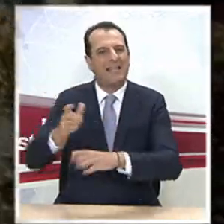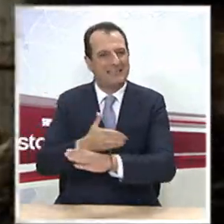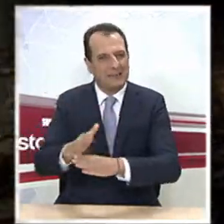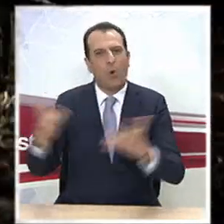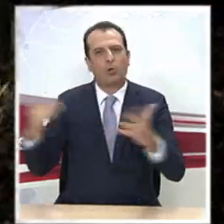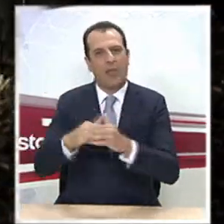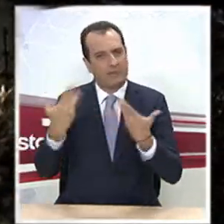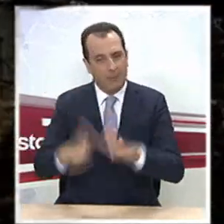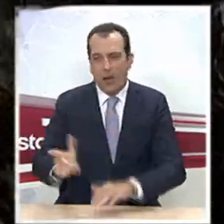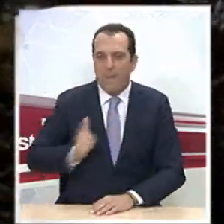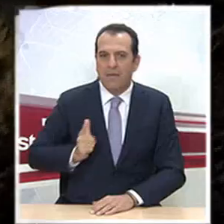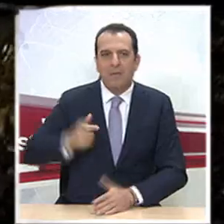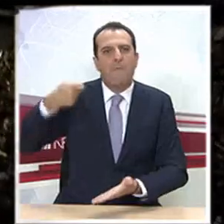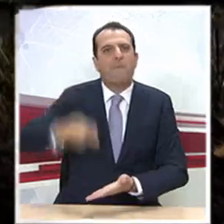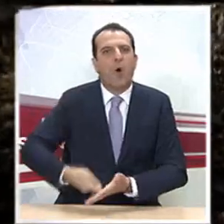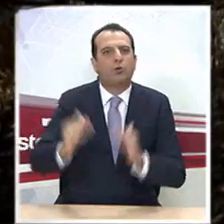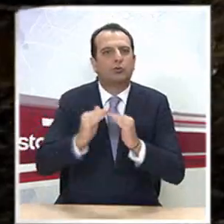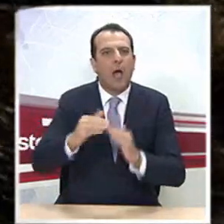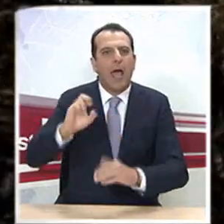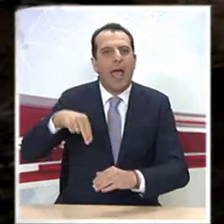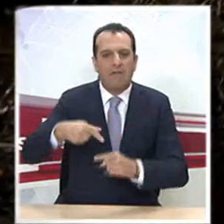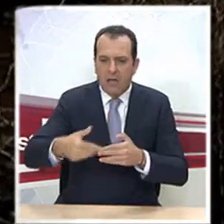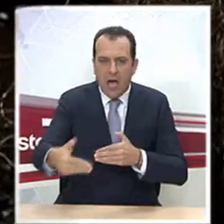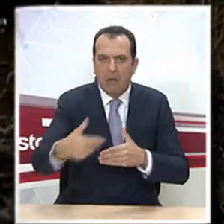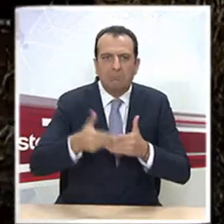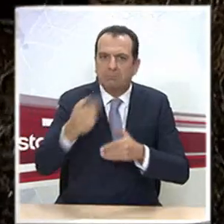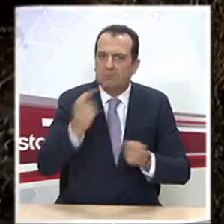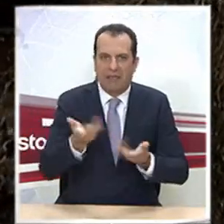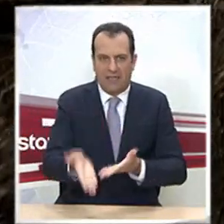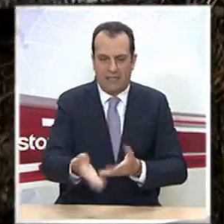επίσημη πληροφόρηση σχετικά και με την καταβολή του έμφυα.